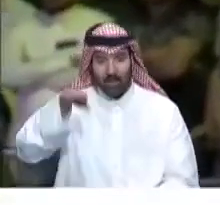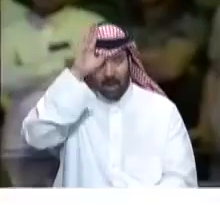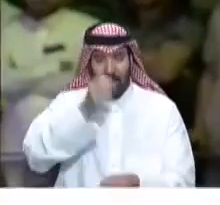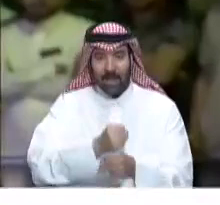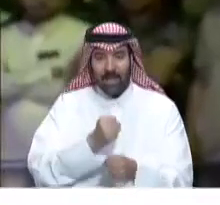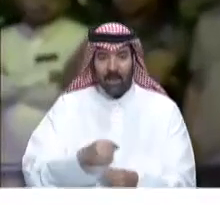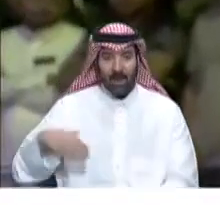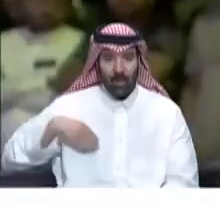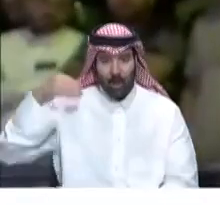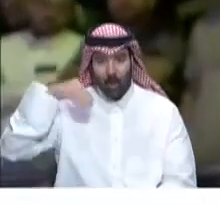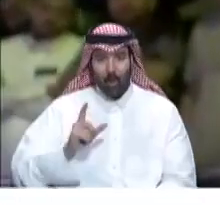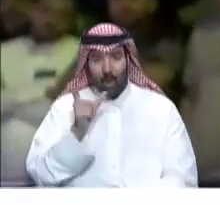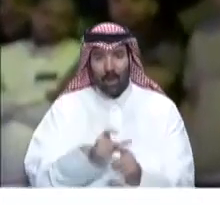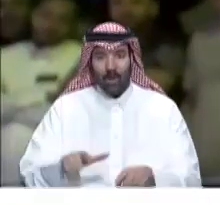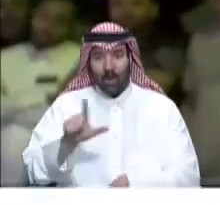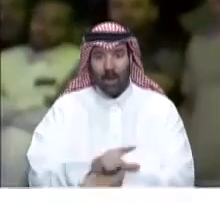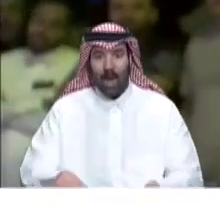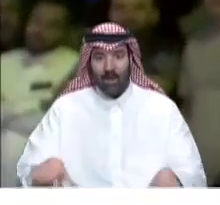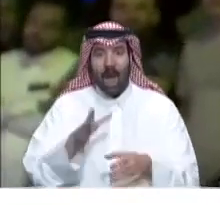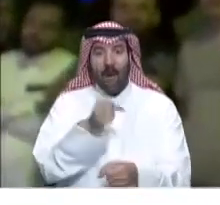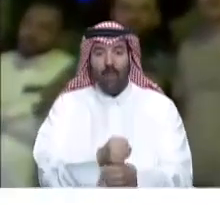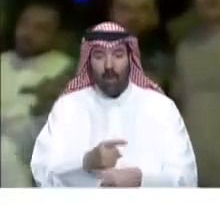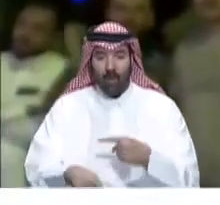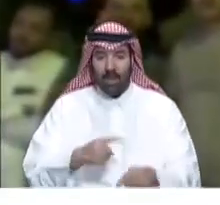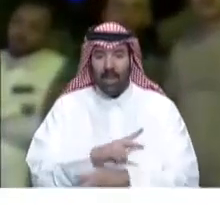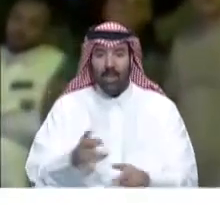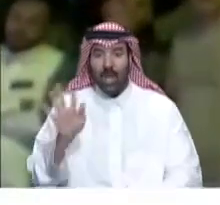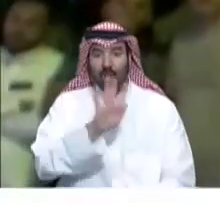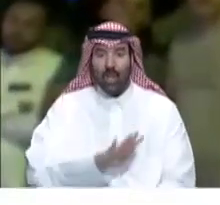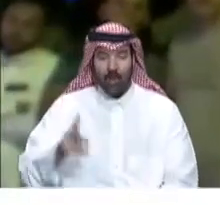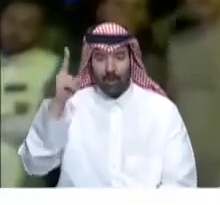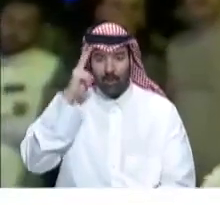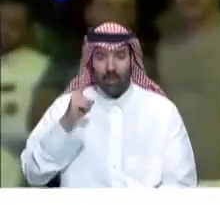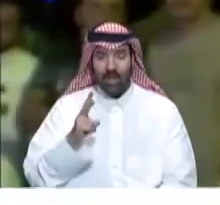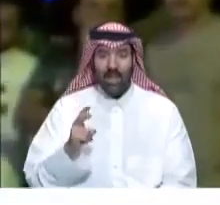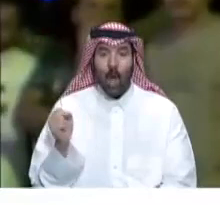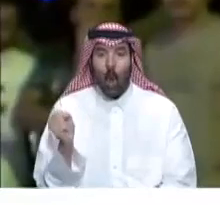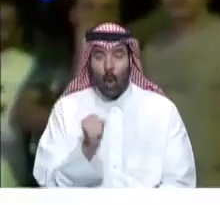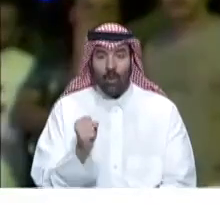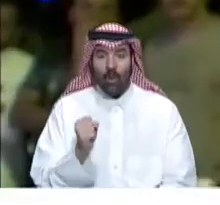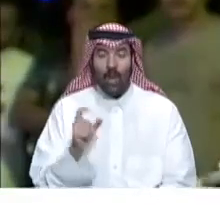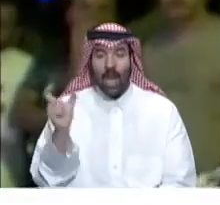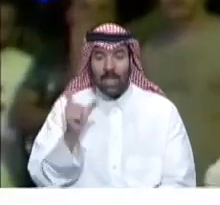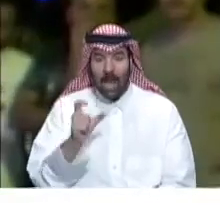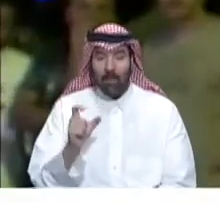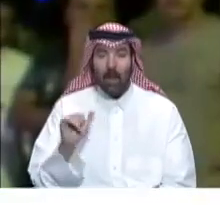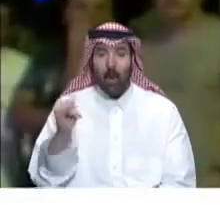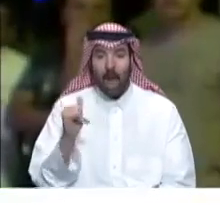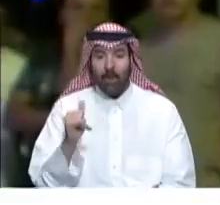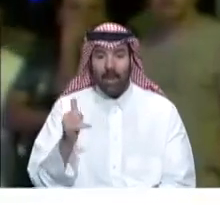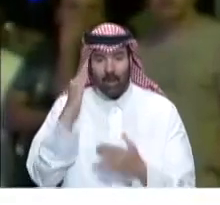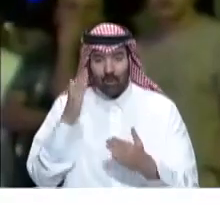لمقام خادم الحرمين الشريفين وسمو ولي العهد حفظهم الله وكافة الشعب السعودي والأمة العربية والإسلامية. لا شك أختي